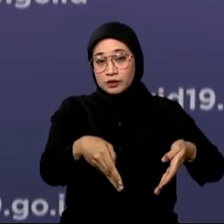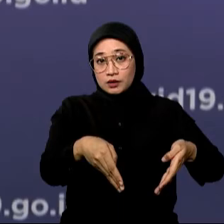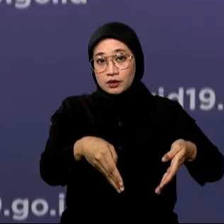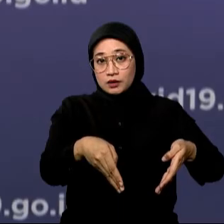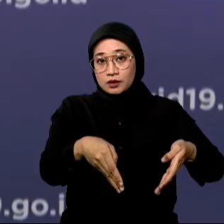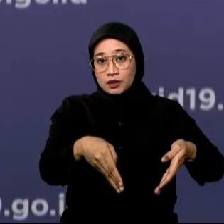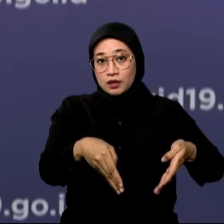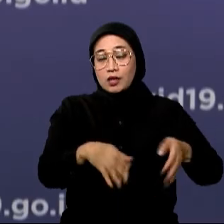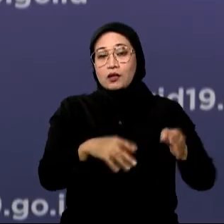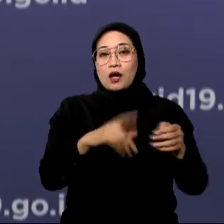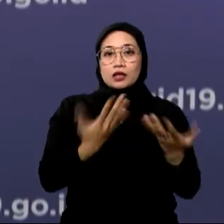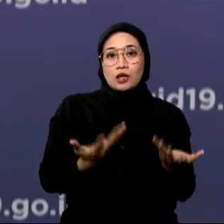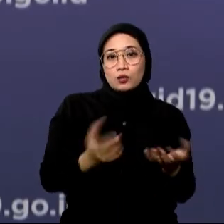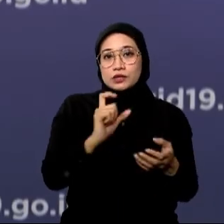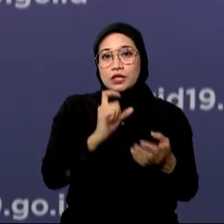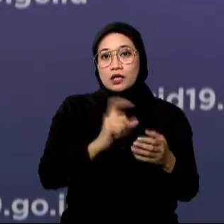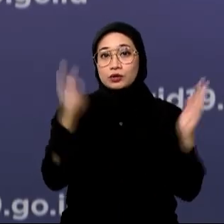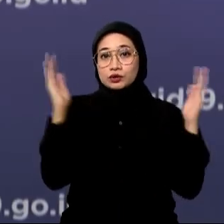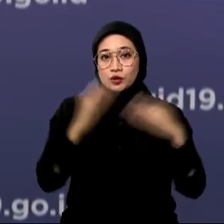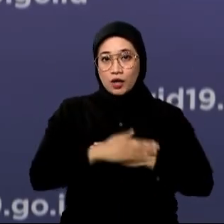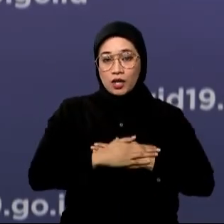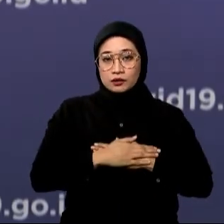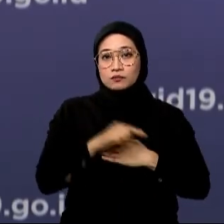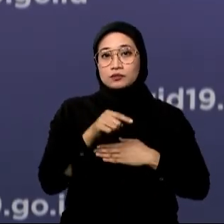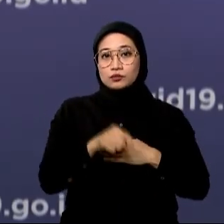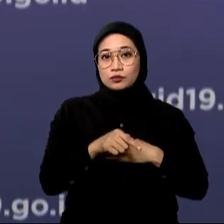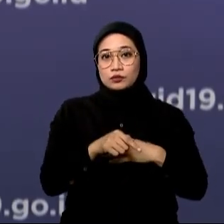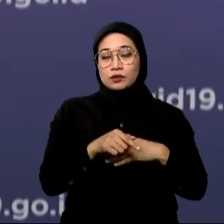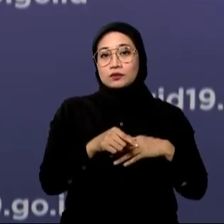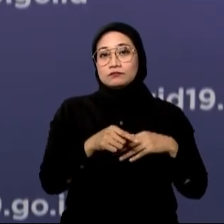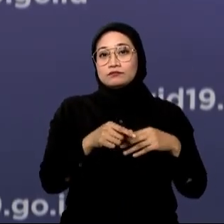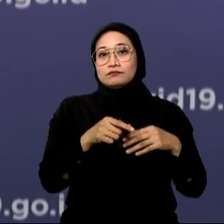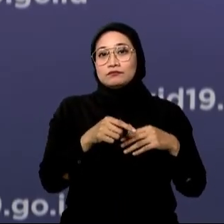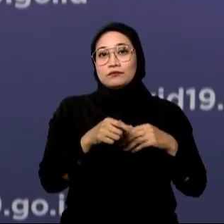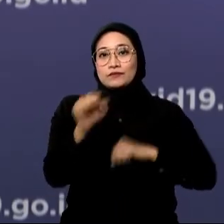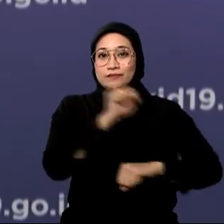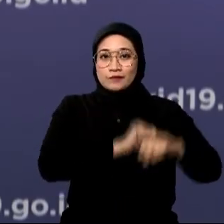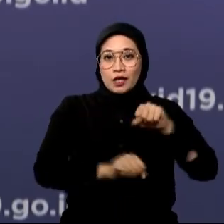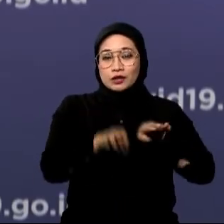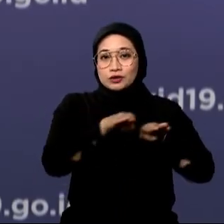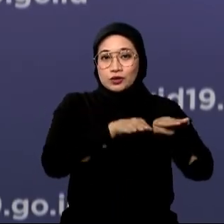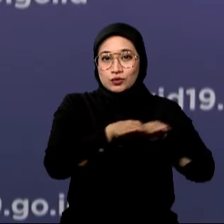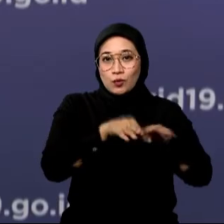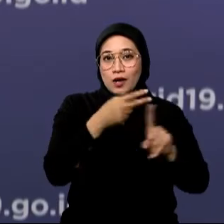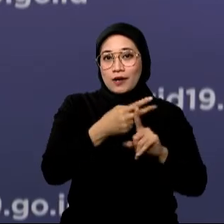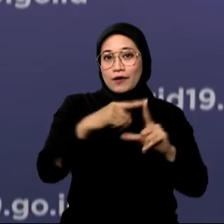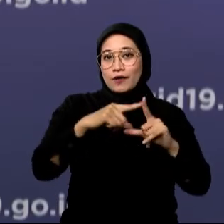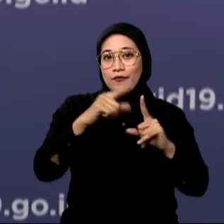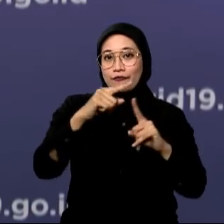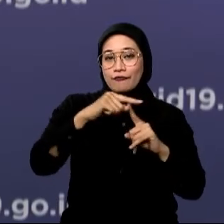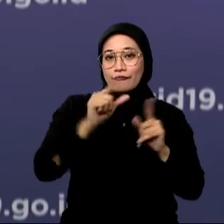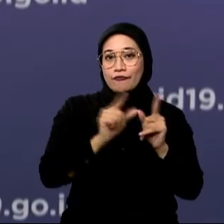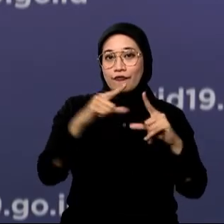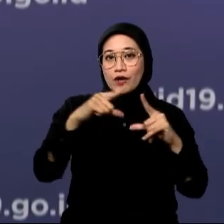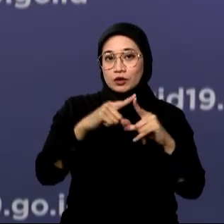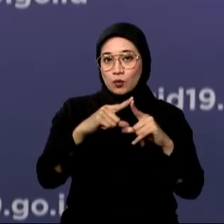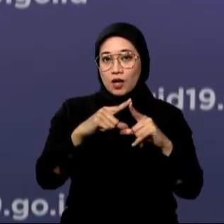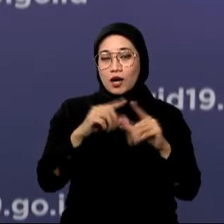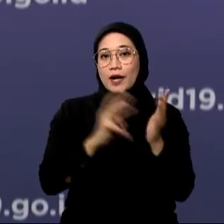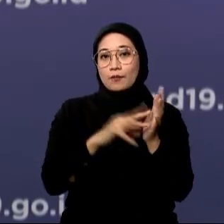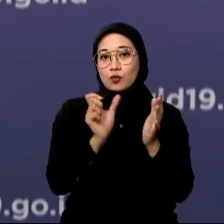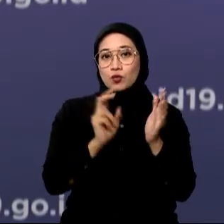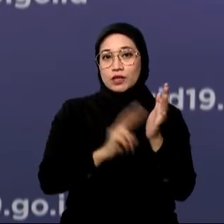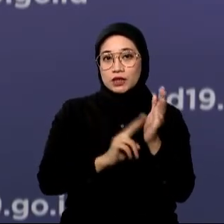cara menyolatkan jenazah dilakukan sesuai Fatwa MUI nomor 18 tahun 2020.